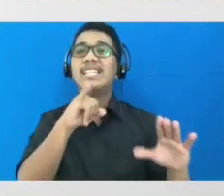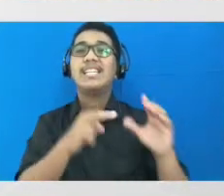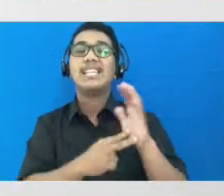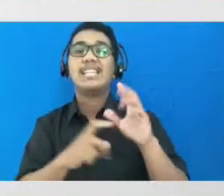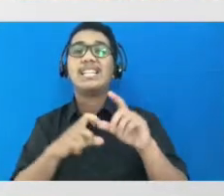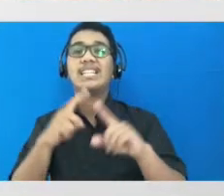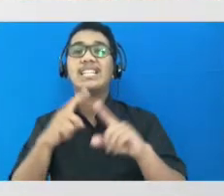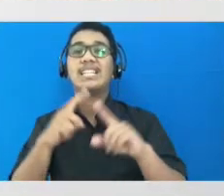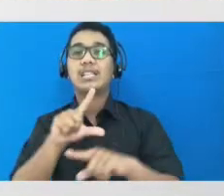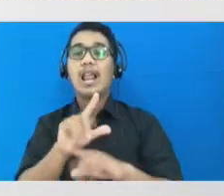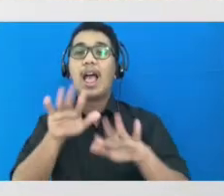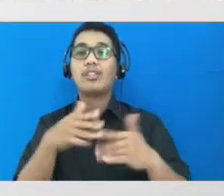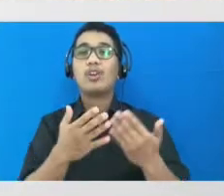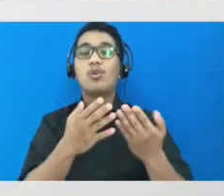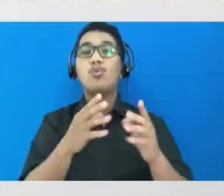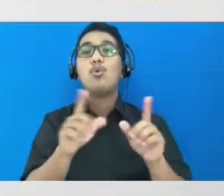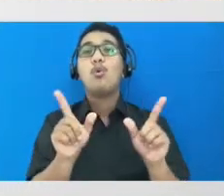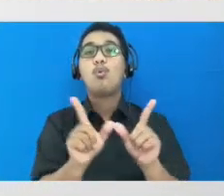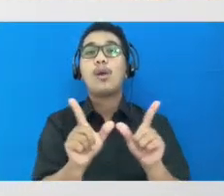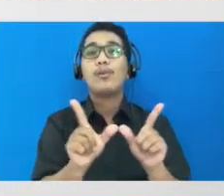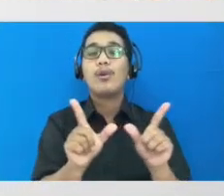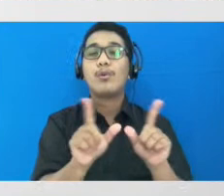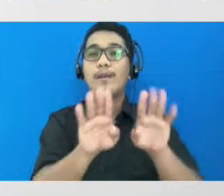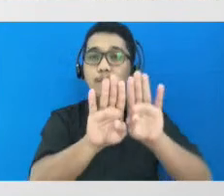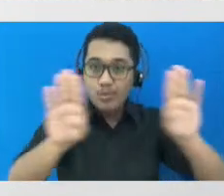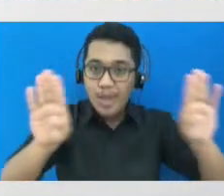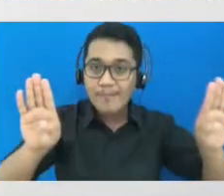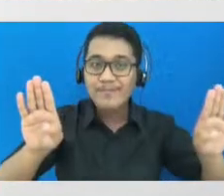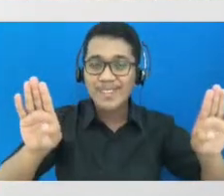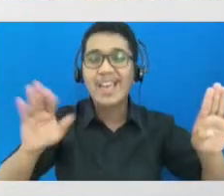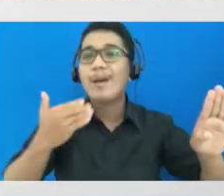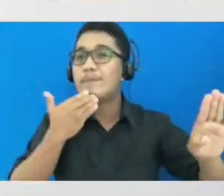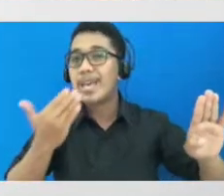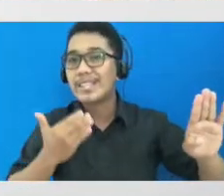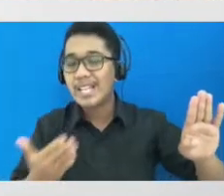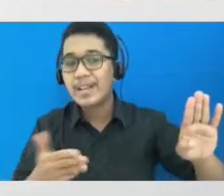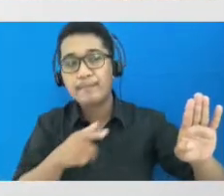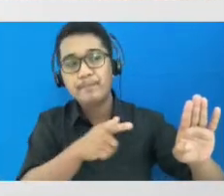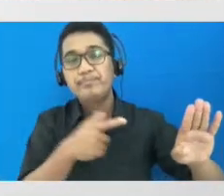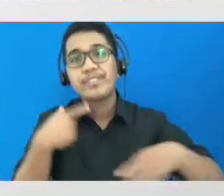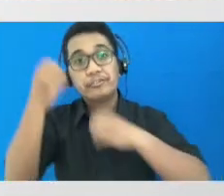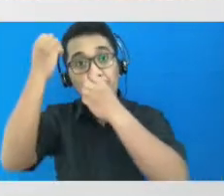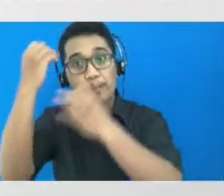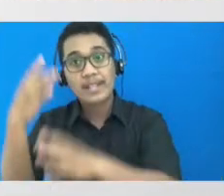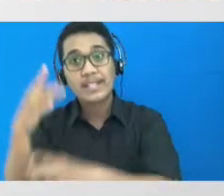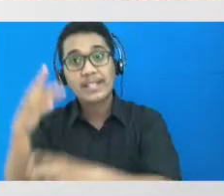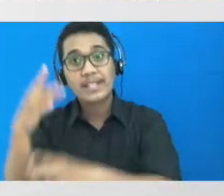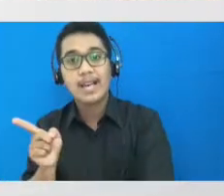sebuah website, hal-hal seperti ini diinformasikan